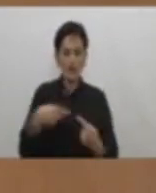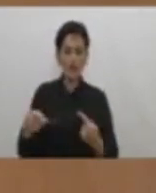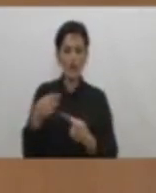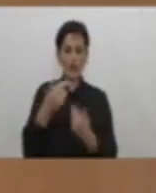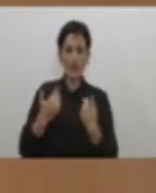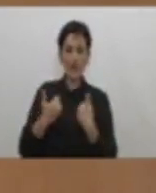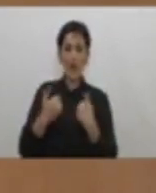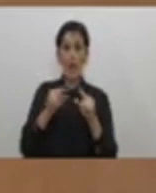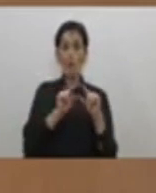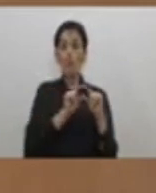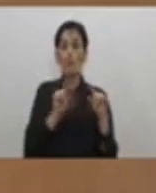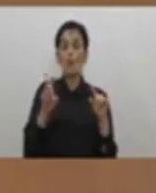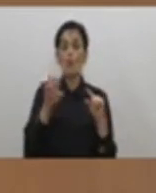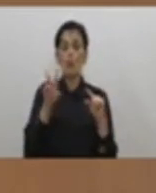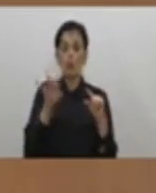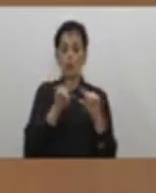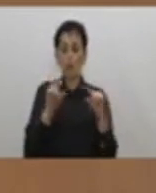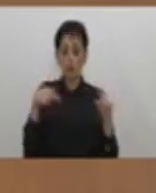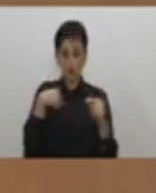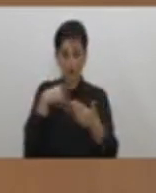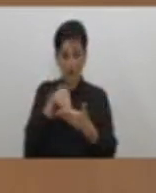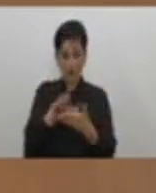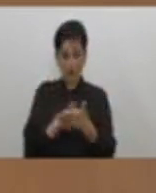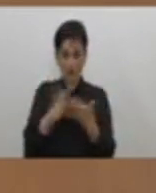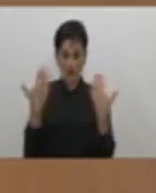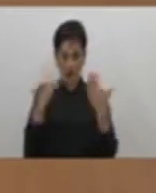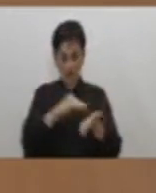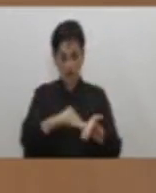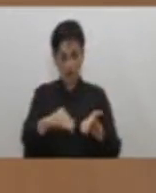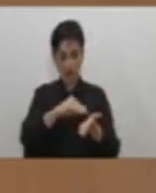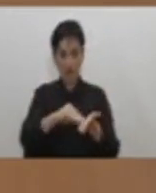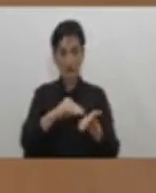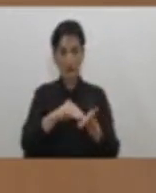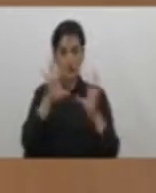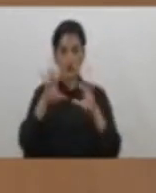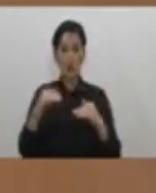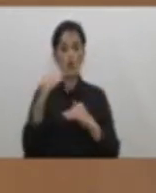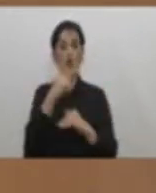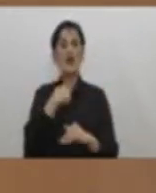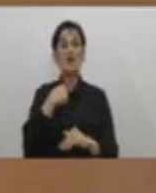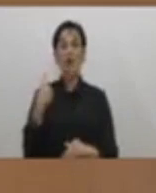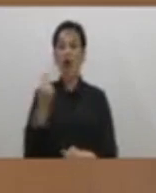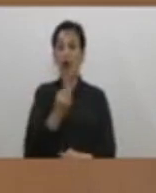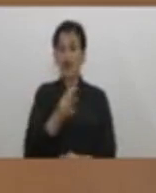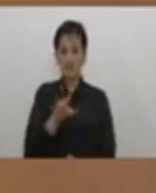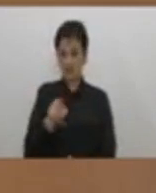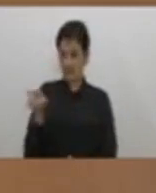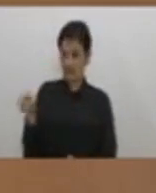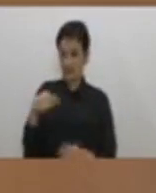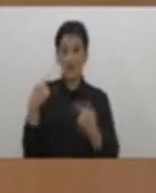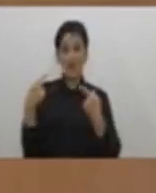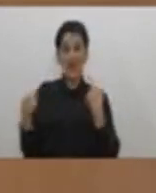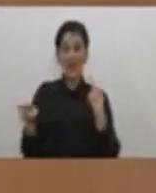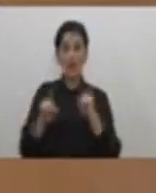იმ მუხს, რომელიც ჩვენ ჩავწერეთ ჩვენი ხელით კონსტიტუციაში და რომელსაც ხმა არ მისცეს უბრალოდ ამ ადამიანებმა, ამ რადიკალური